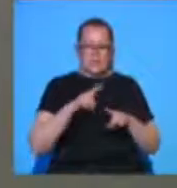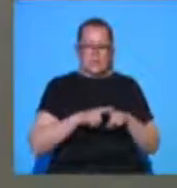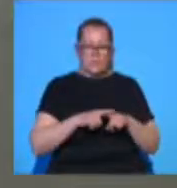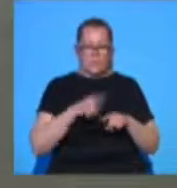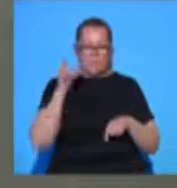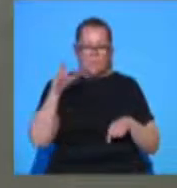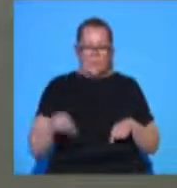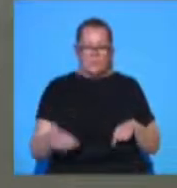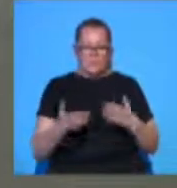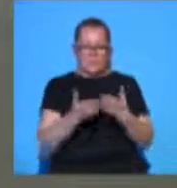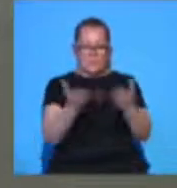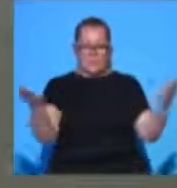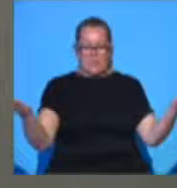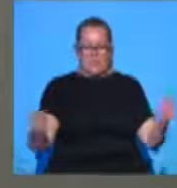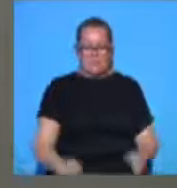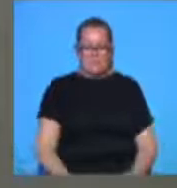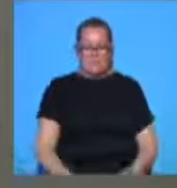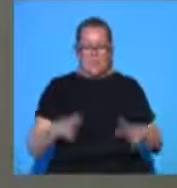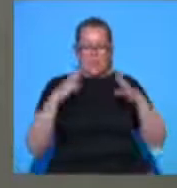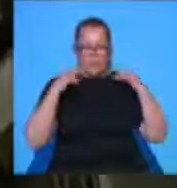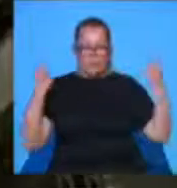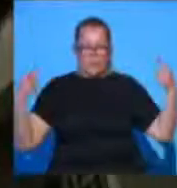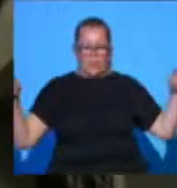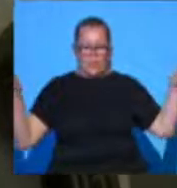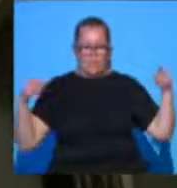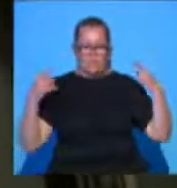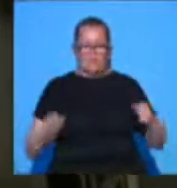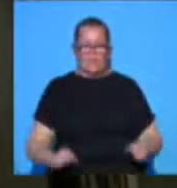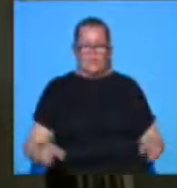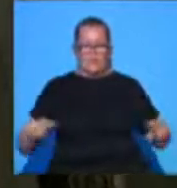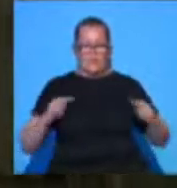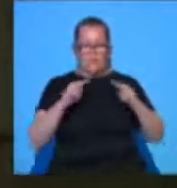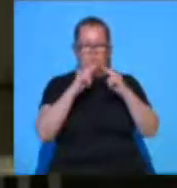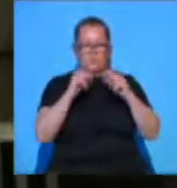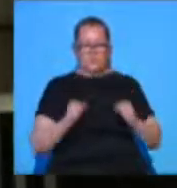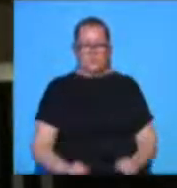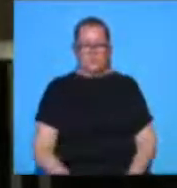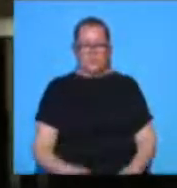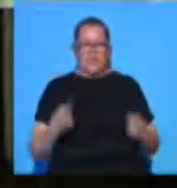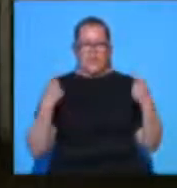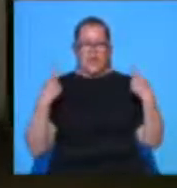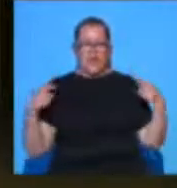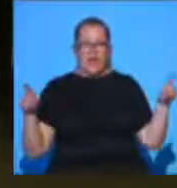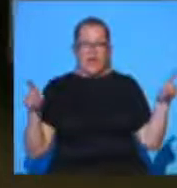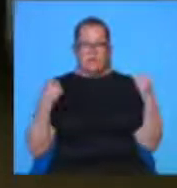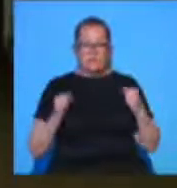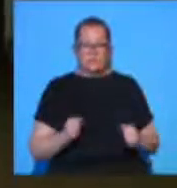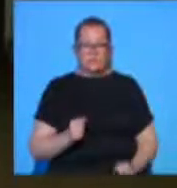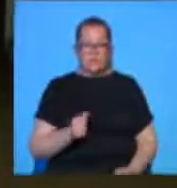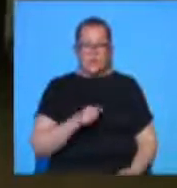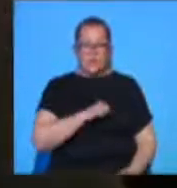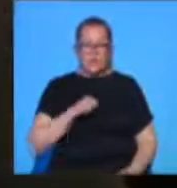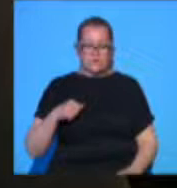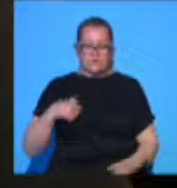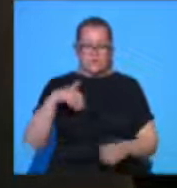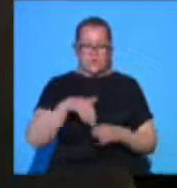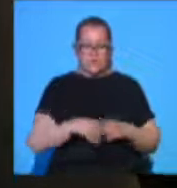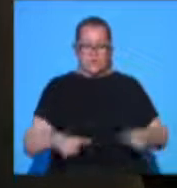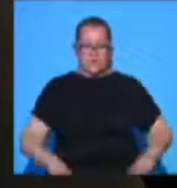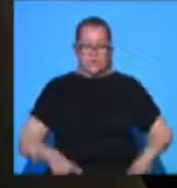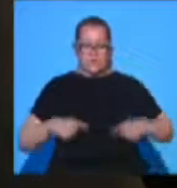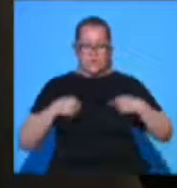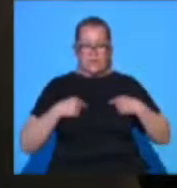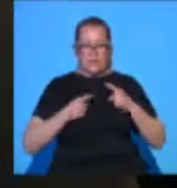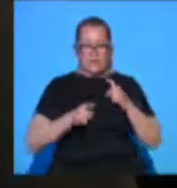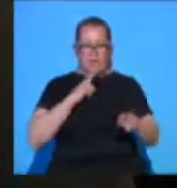spectatori, și multe din evenimentele pe care le vom întâlni sunt evenimente cu care ne întâlnim o dată în viață. Aș vrea să vorbim